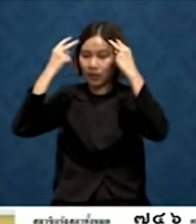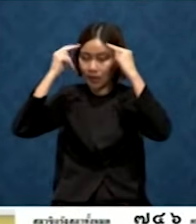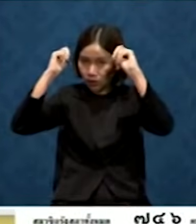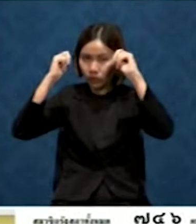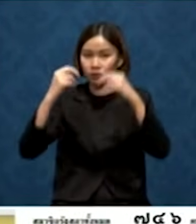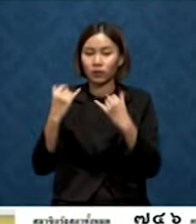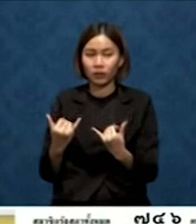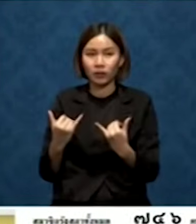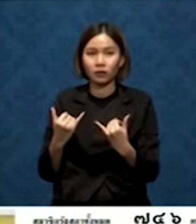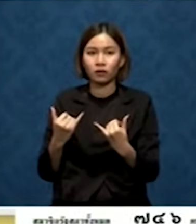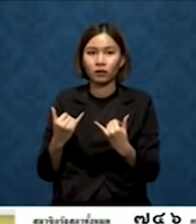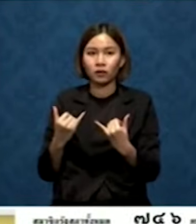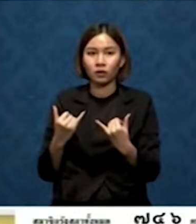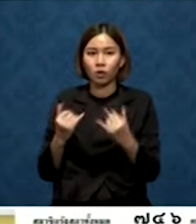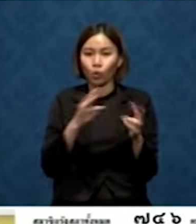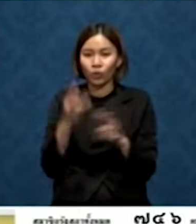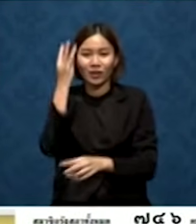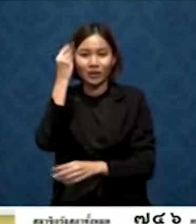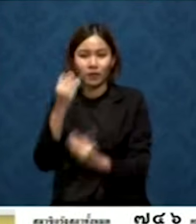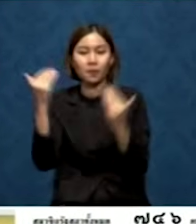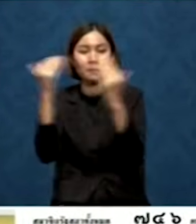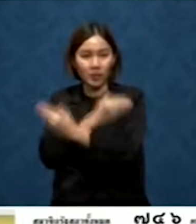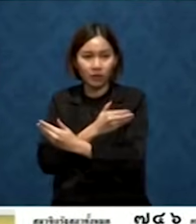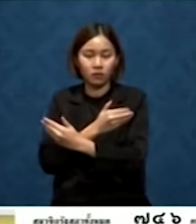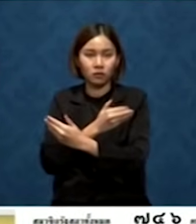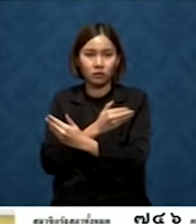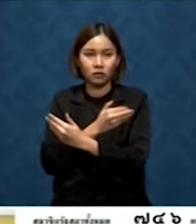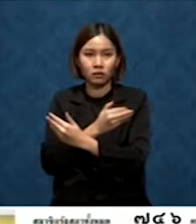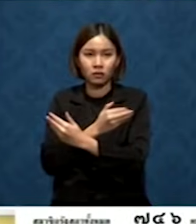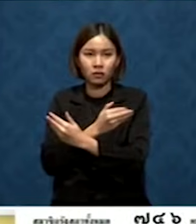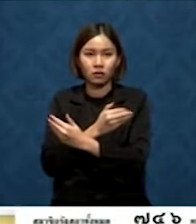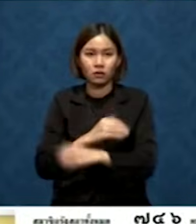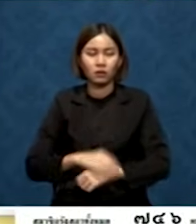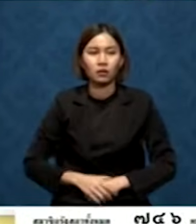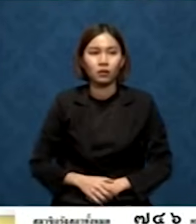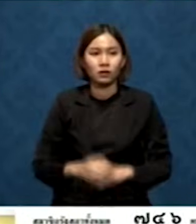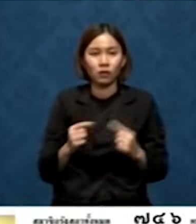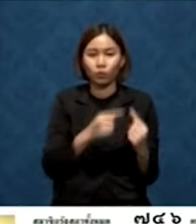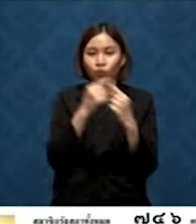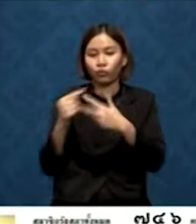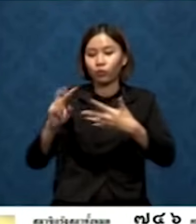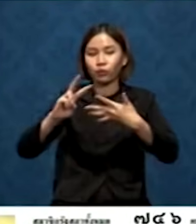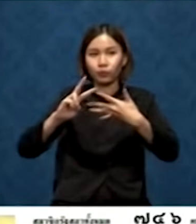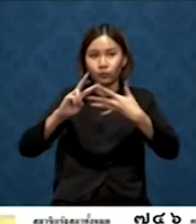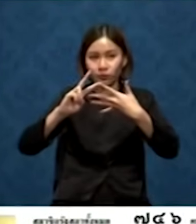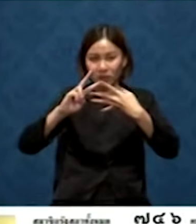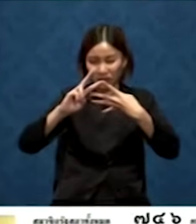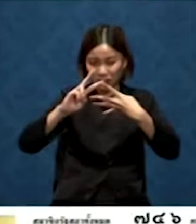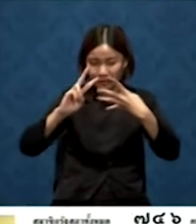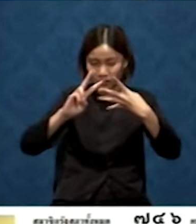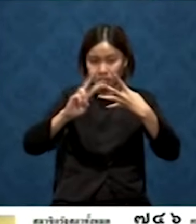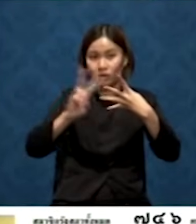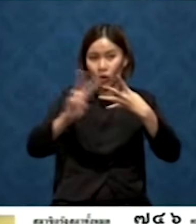จุดยืนของท่านเลยได้เปลี่ยนแปลงไปสู่คำถามที่ 2ครับที่คำตอบของนาย